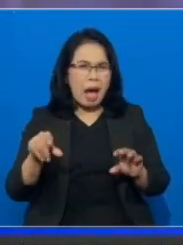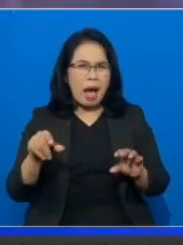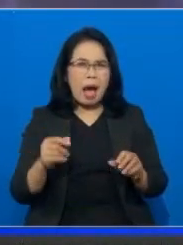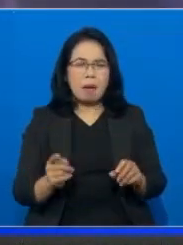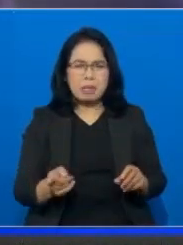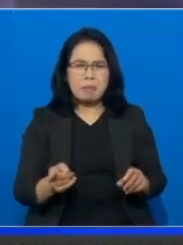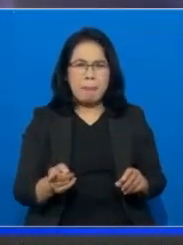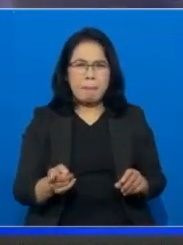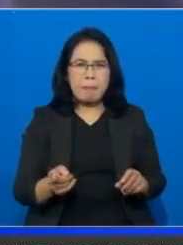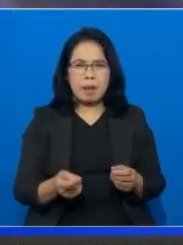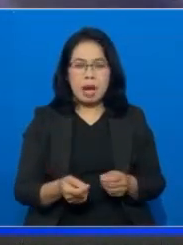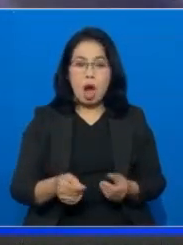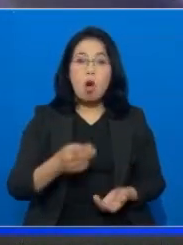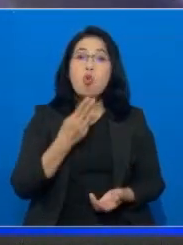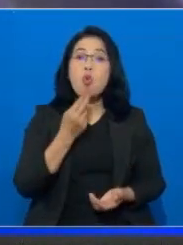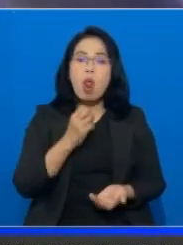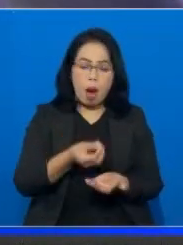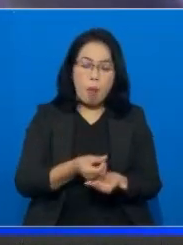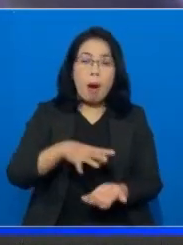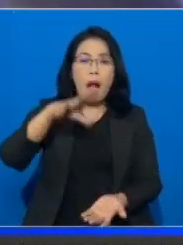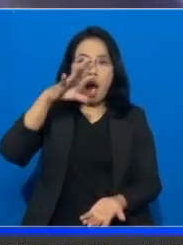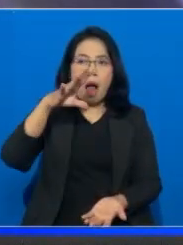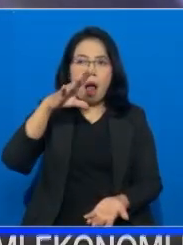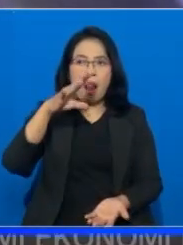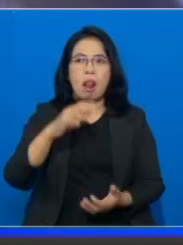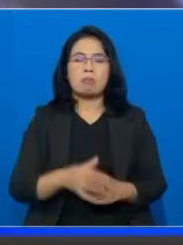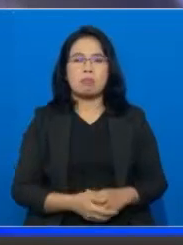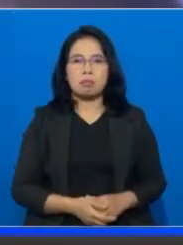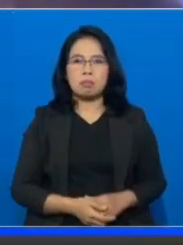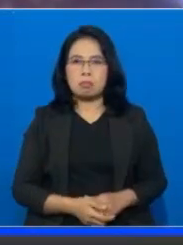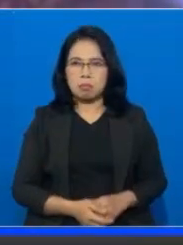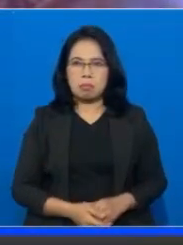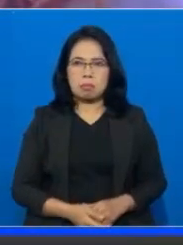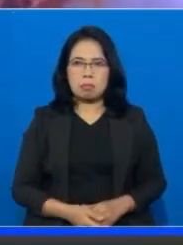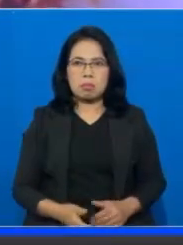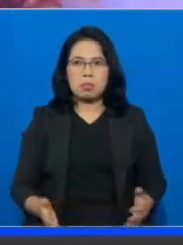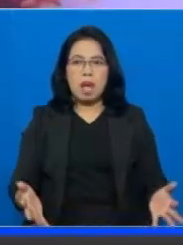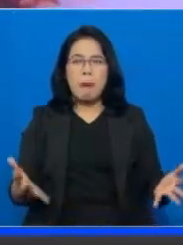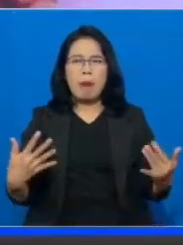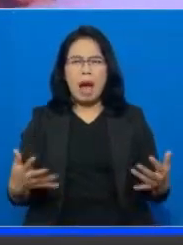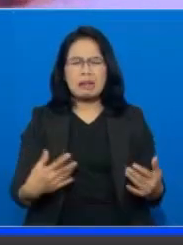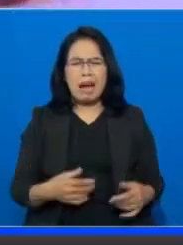pasir. Upaya menaikkan harga jual agar tidak rugi justru membuat pelanggan enggan membeli.